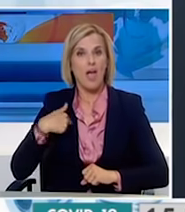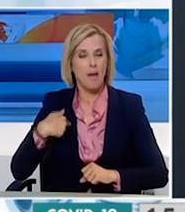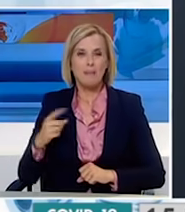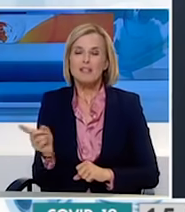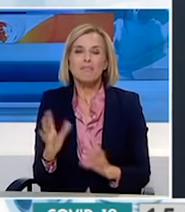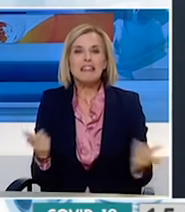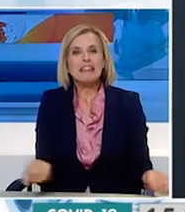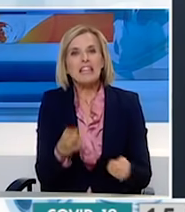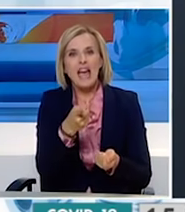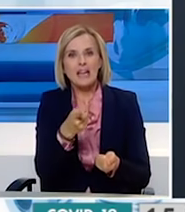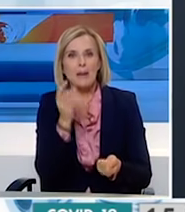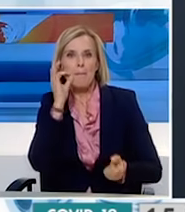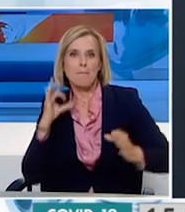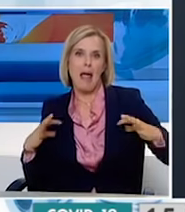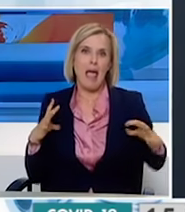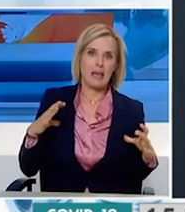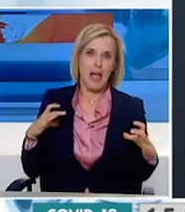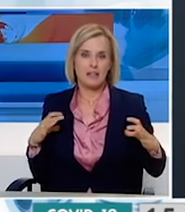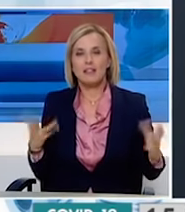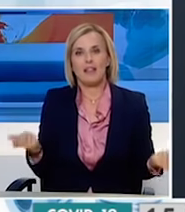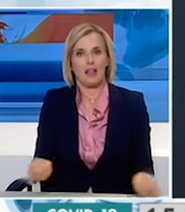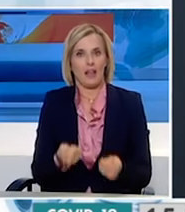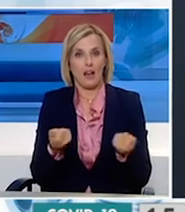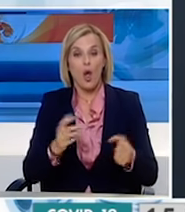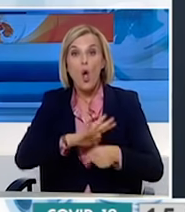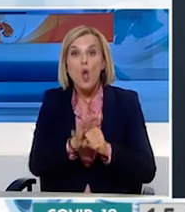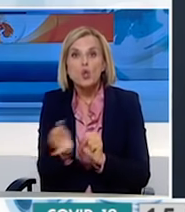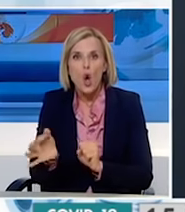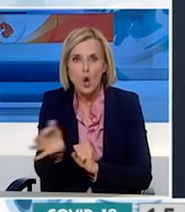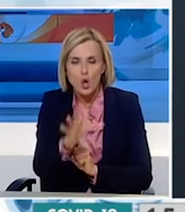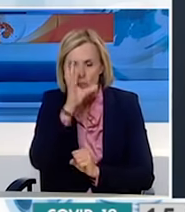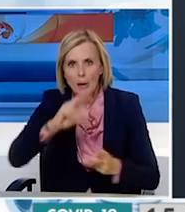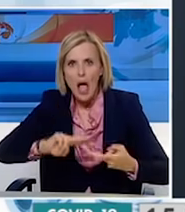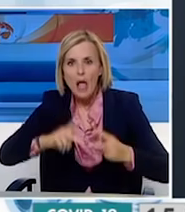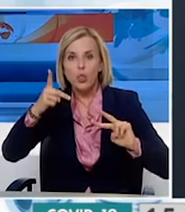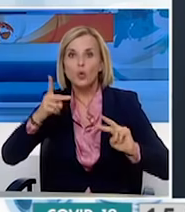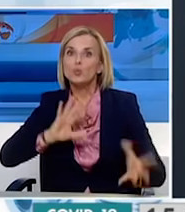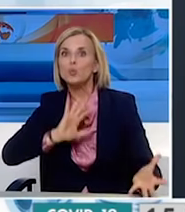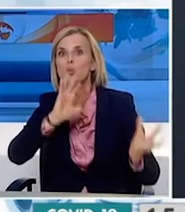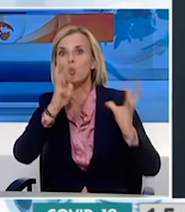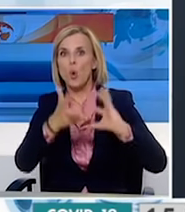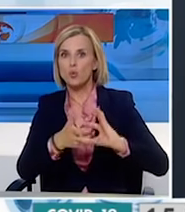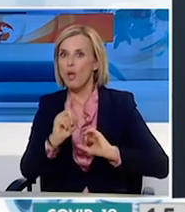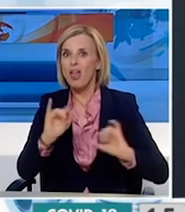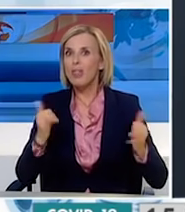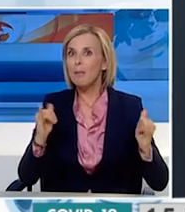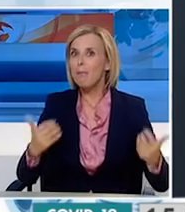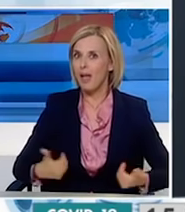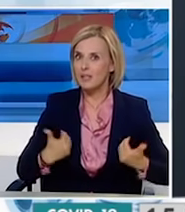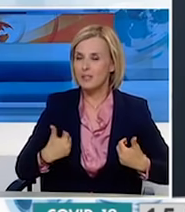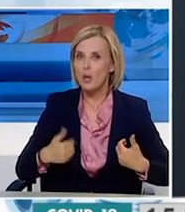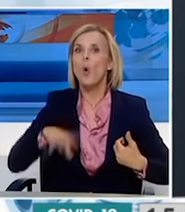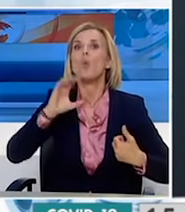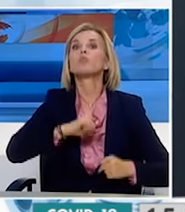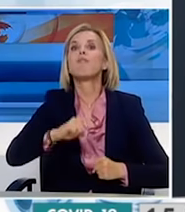κάνουν κάποιοι, ούτε μαγκιά δείχνουν. Ο κορονοϊός είναι αντίπαλος και όπως έχει δείξει σε όλο τον κόσμο, δεν παίζει ούτε αντιμετωπίζεται από την